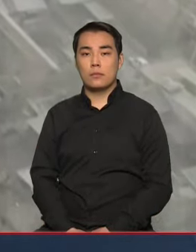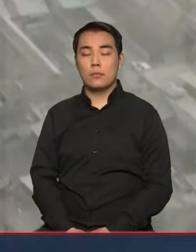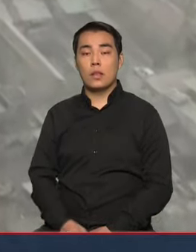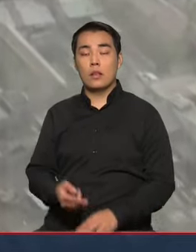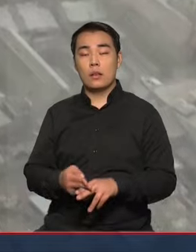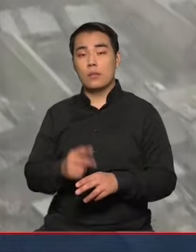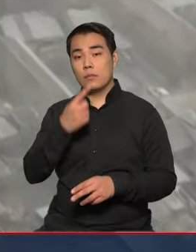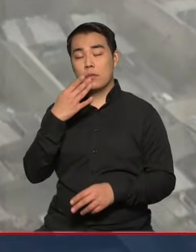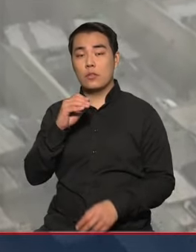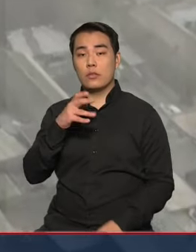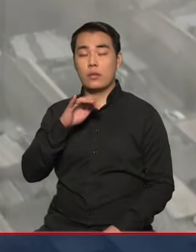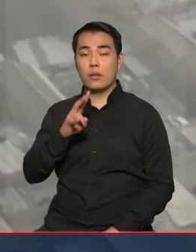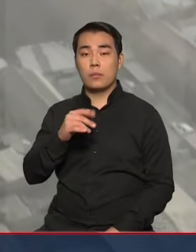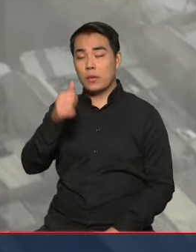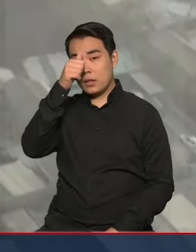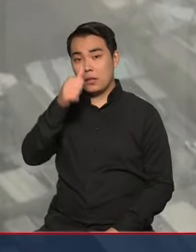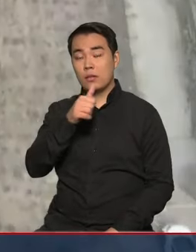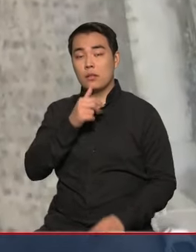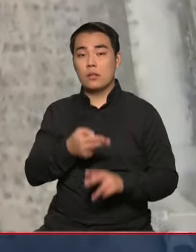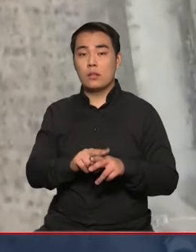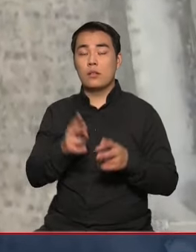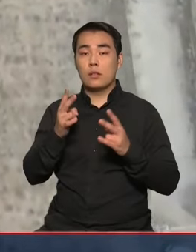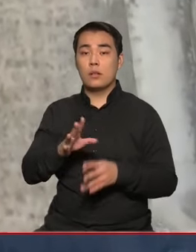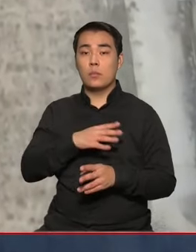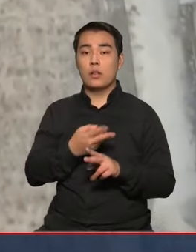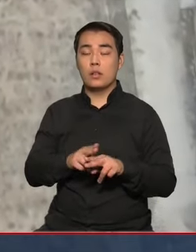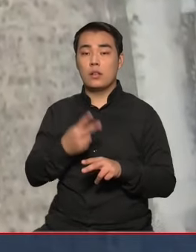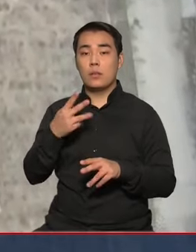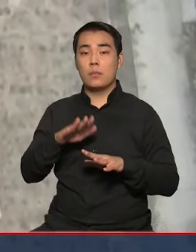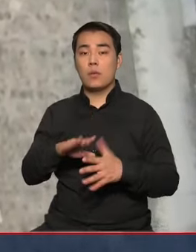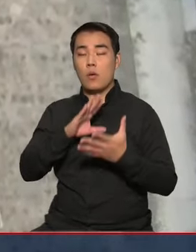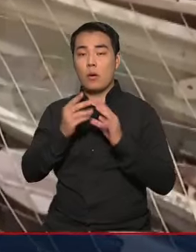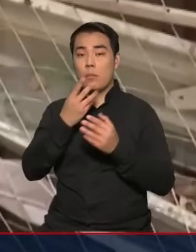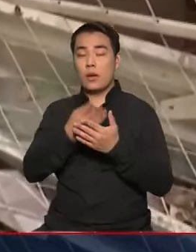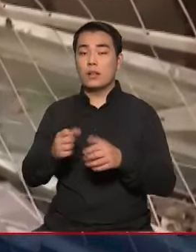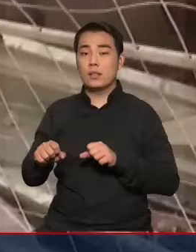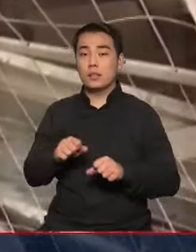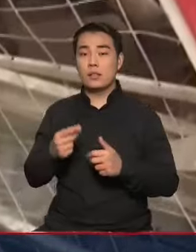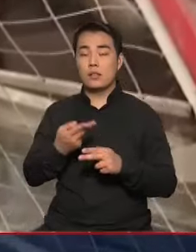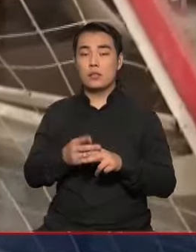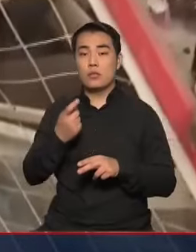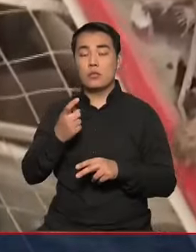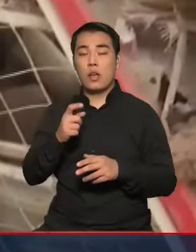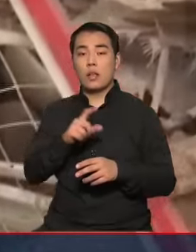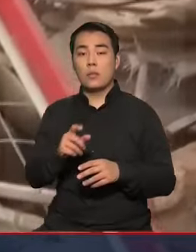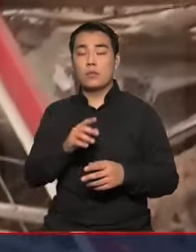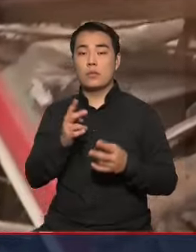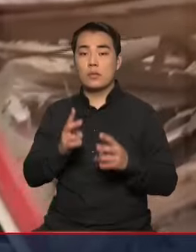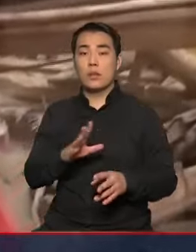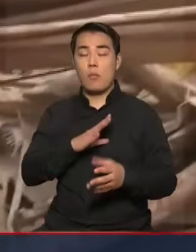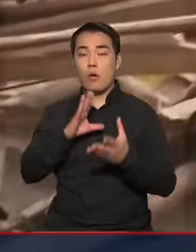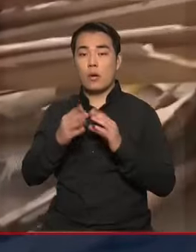Былтыр 90 айында Қытай халқы да зілзаладан зардап шекті. Екі аймағында жер сілкінісінен 100-ден астам адам қаза тапты. Дәл бір жыл